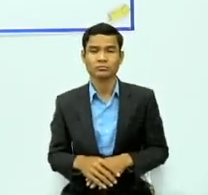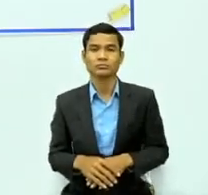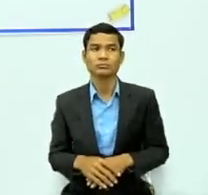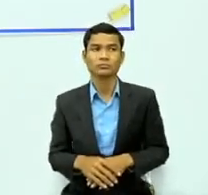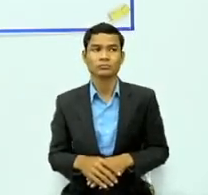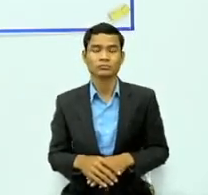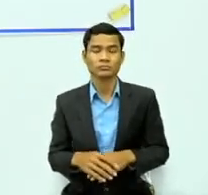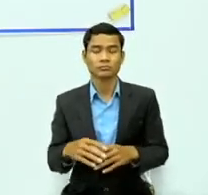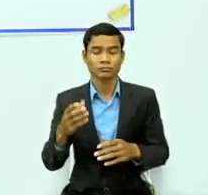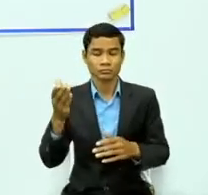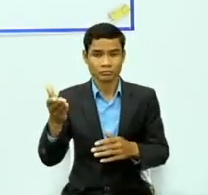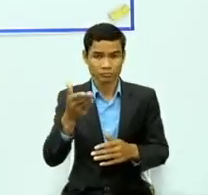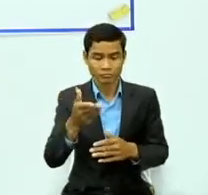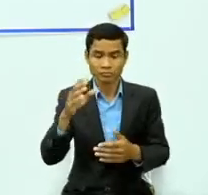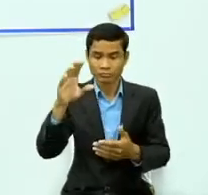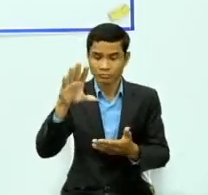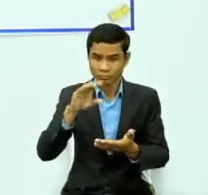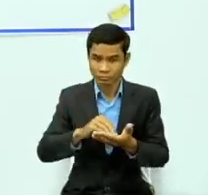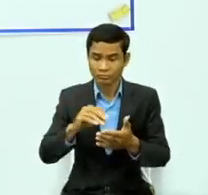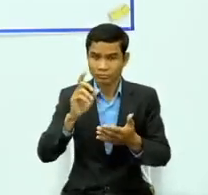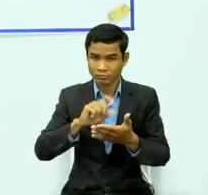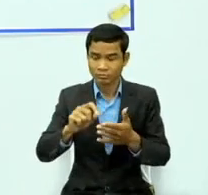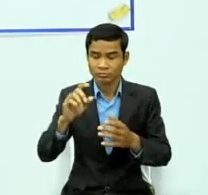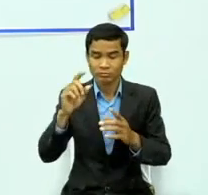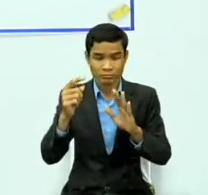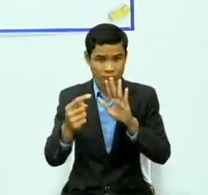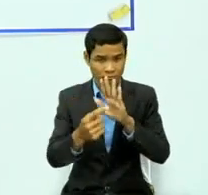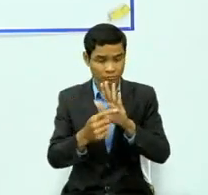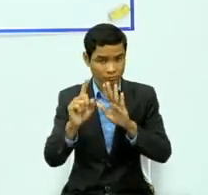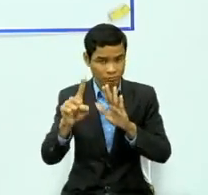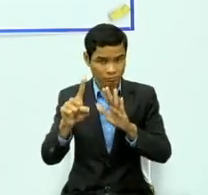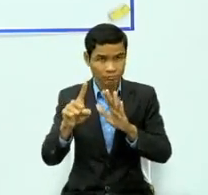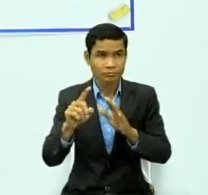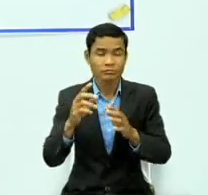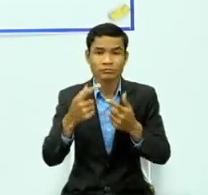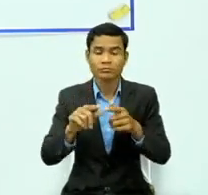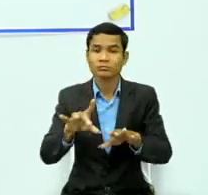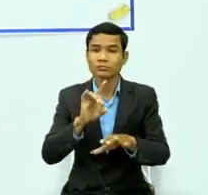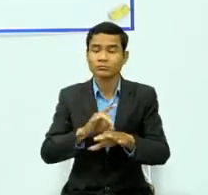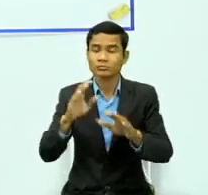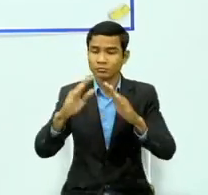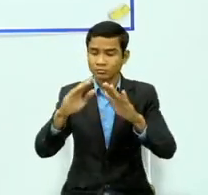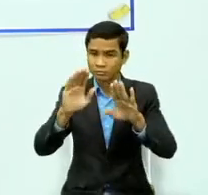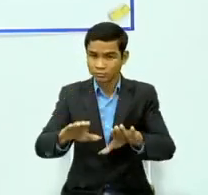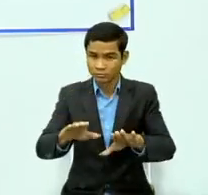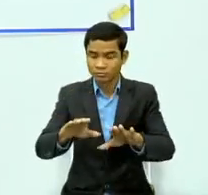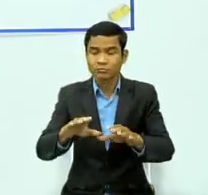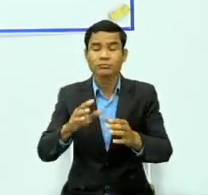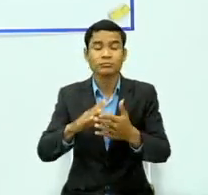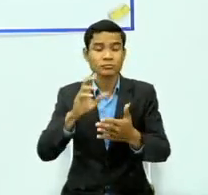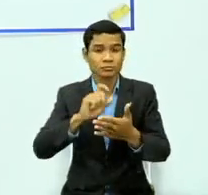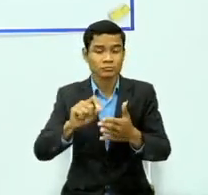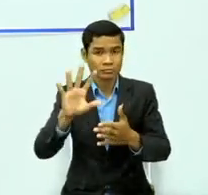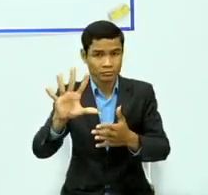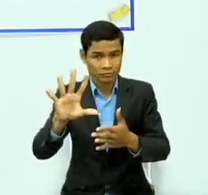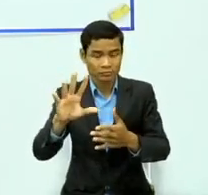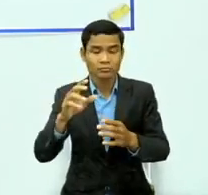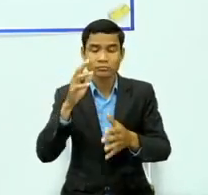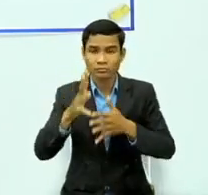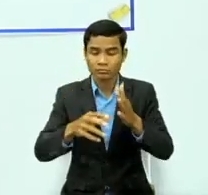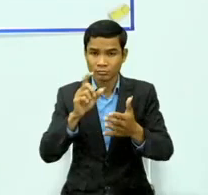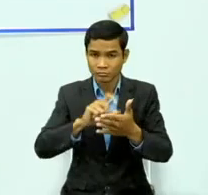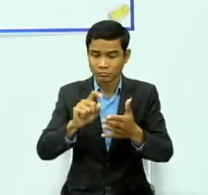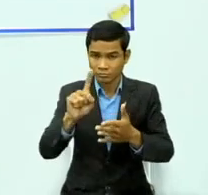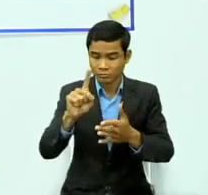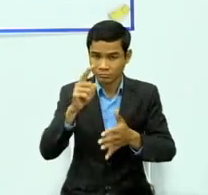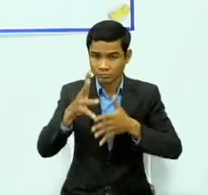កូនសរសេរស្រឿតែមួយកូនណាពេលនៅផ្ទះចាំកូនសរសេរបន្ថែម5ទៀតដោយសរសេរ1អាន1